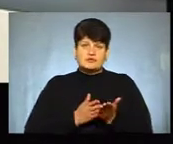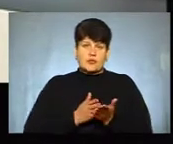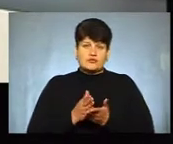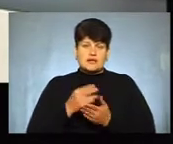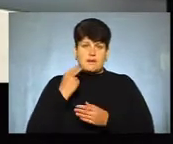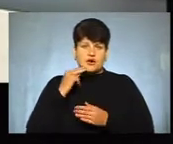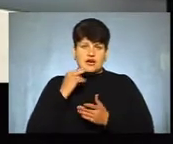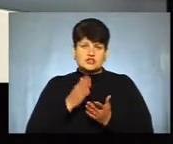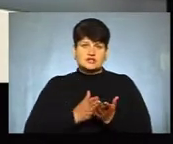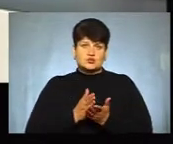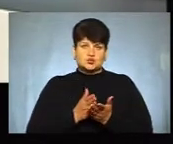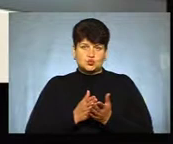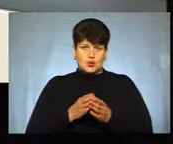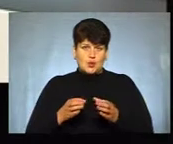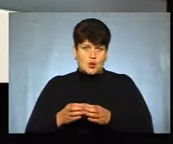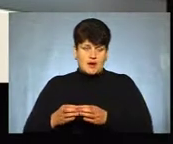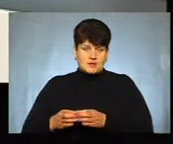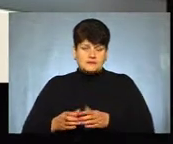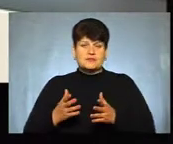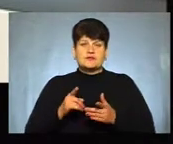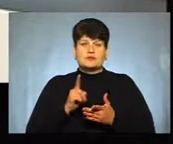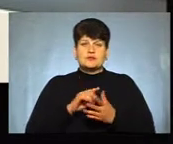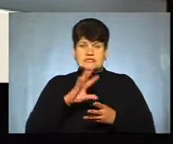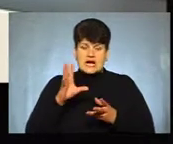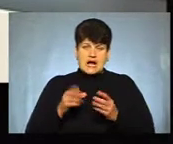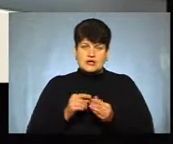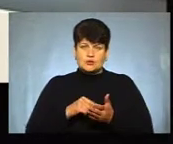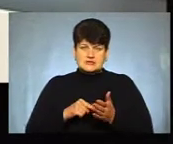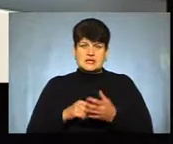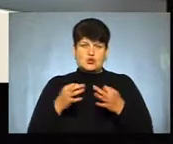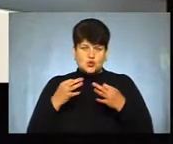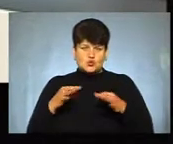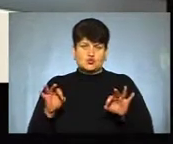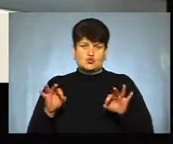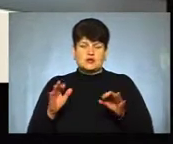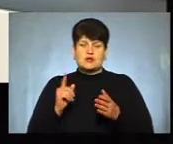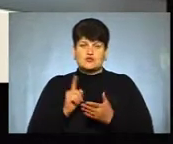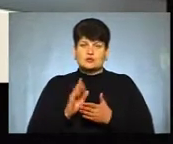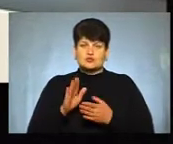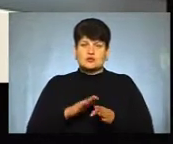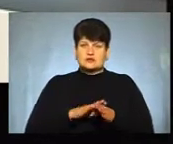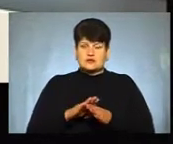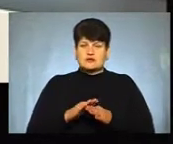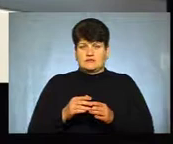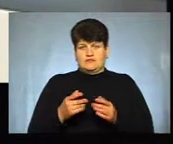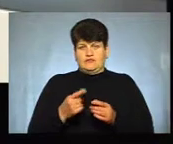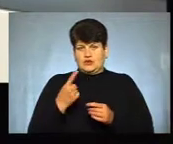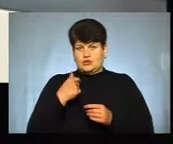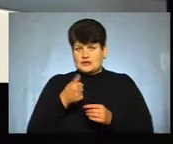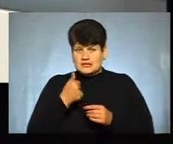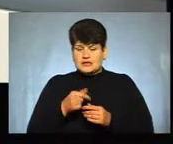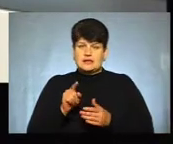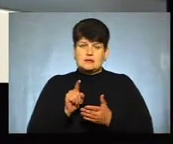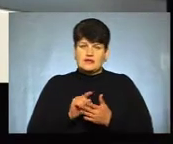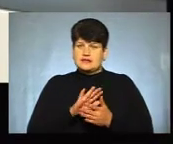покращення інфраструктури громади. Він повинен бути загальноміський, загальнодоступний, повинен бути виконаний в межах одного року. І також він повинен